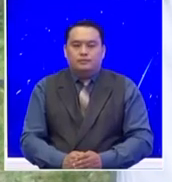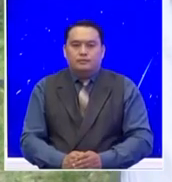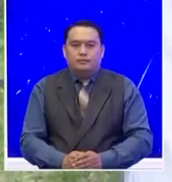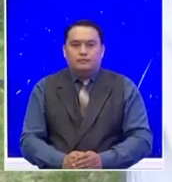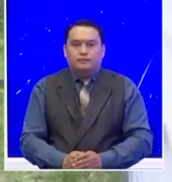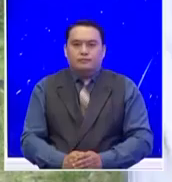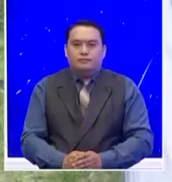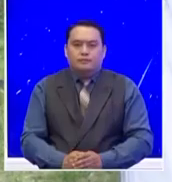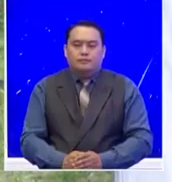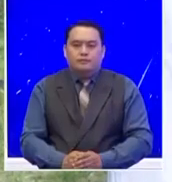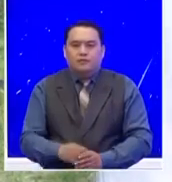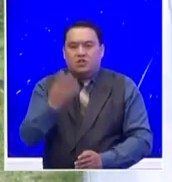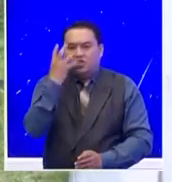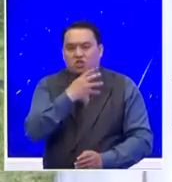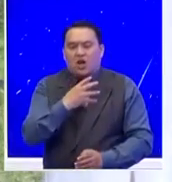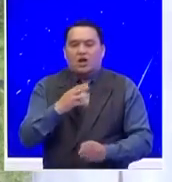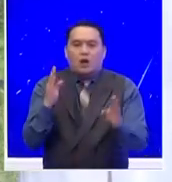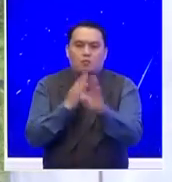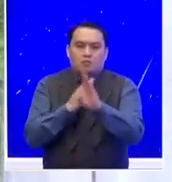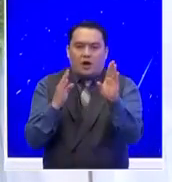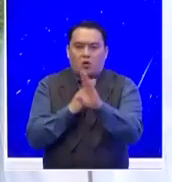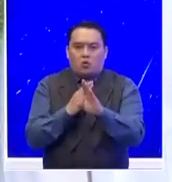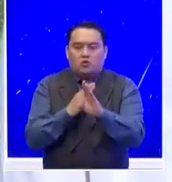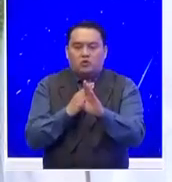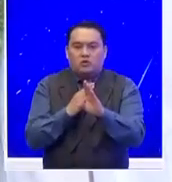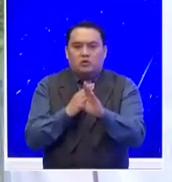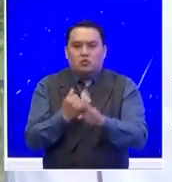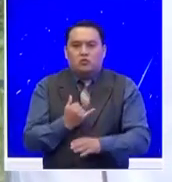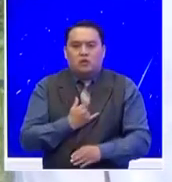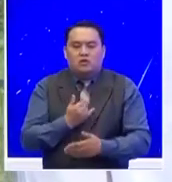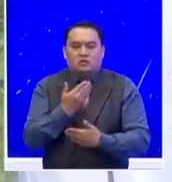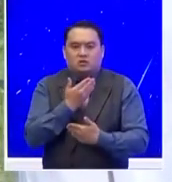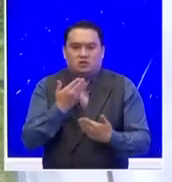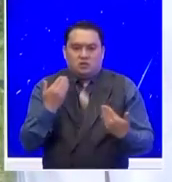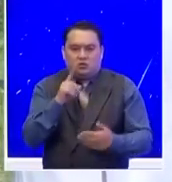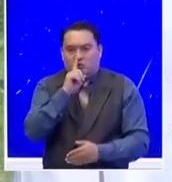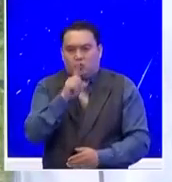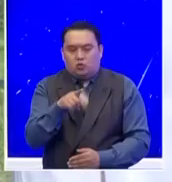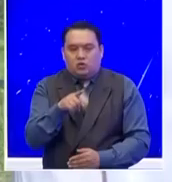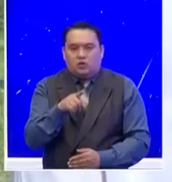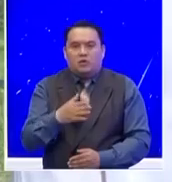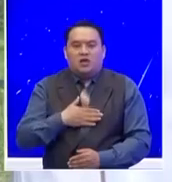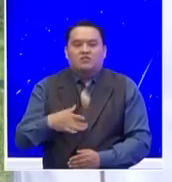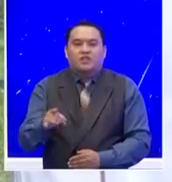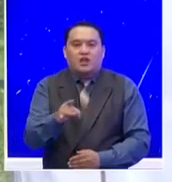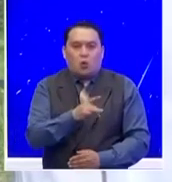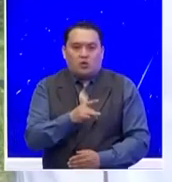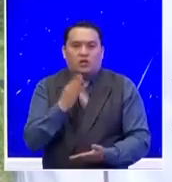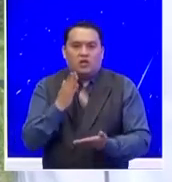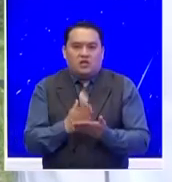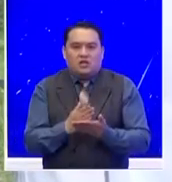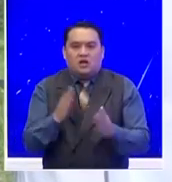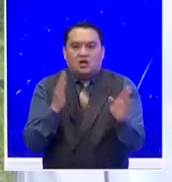Что аномальная жаркая погода в этом месяце, нельзя сказать, так как для нашего региона это